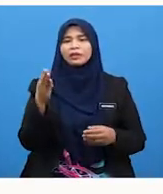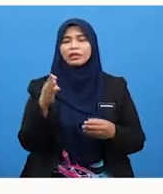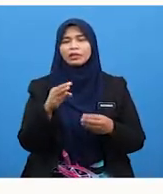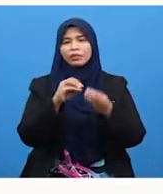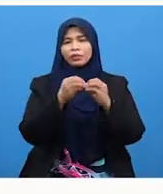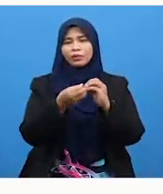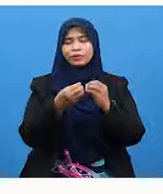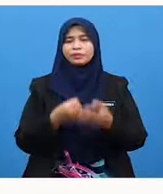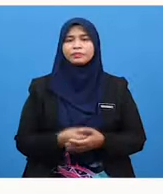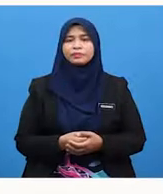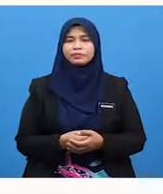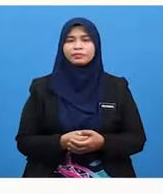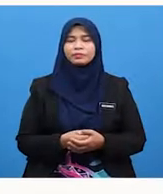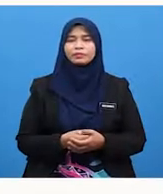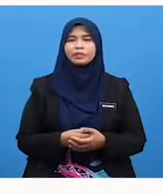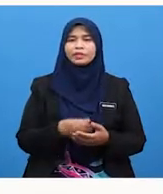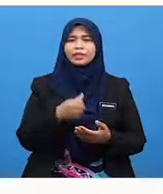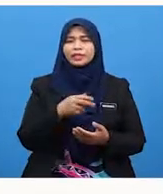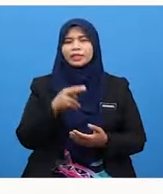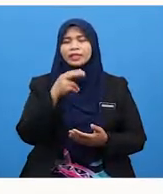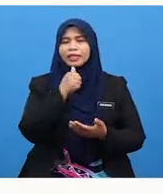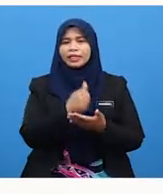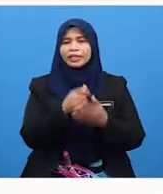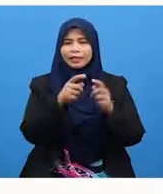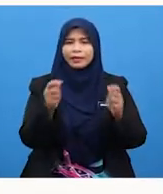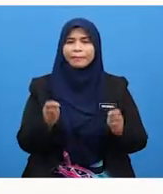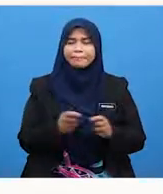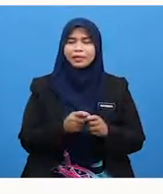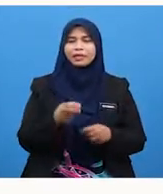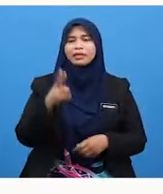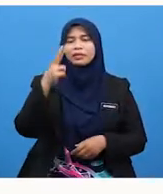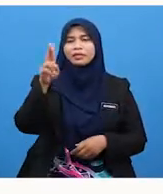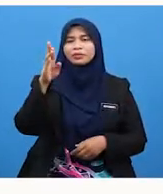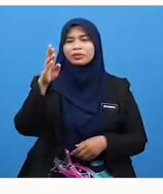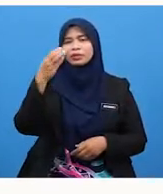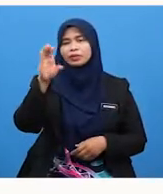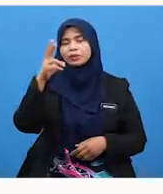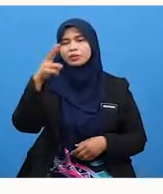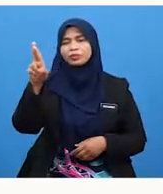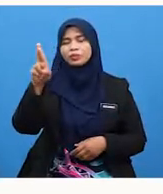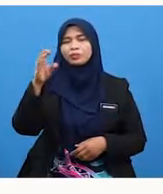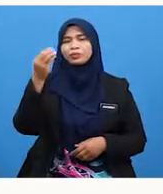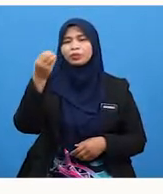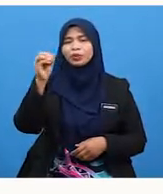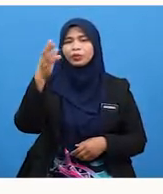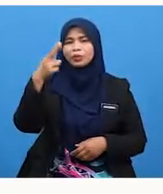Bundar, nilai tempat, ratus ribu, puluh